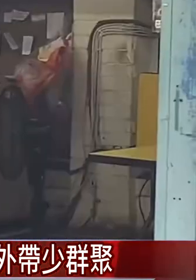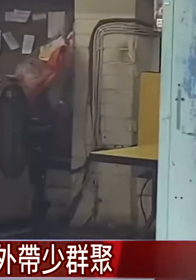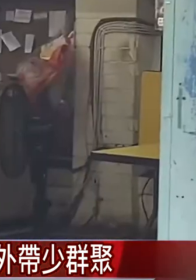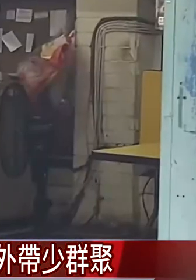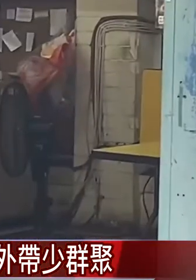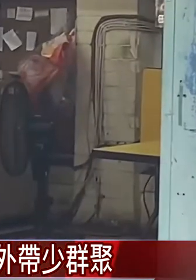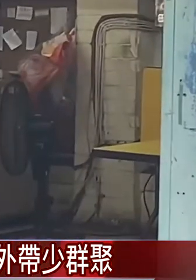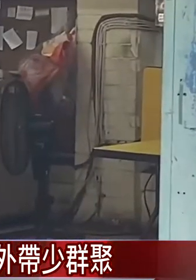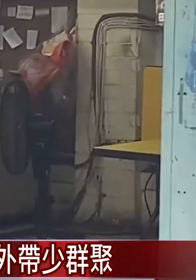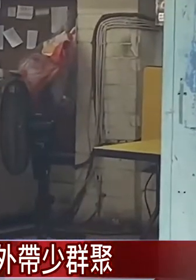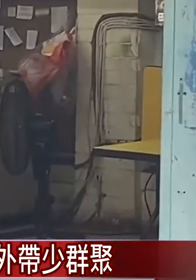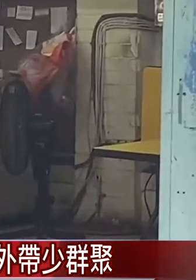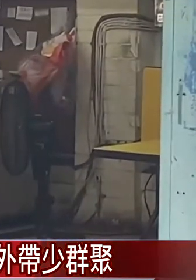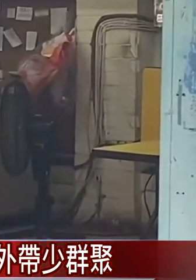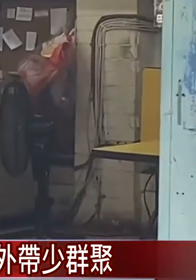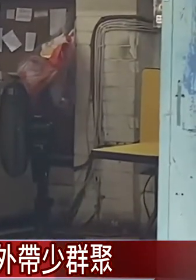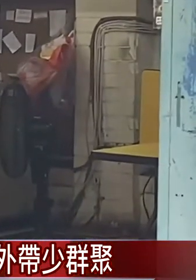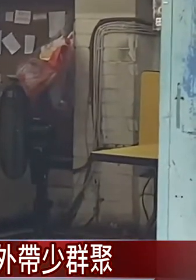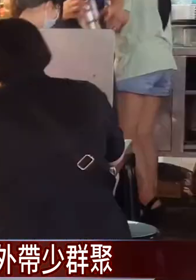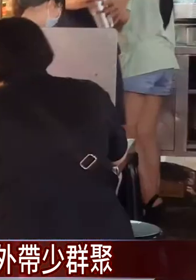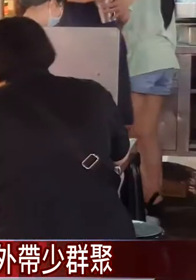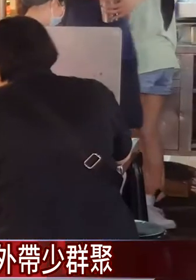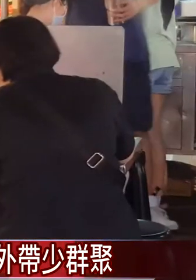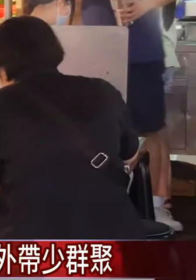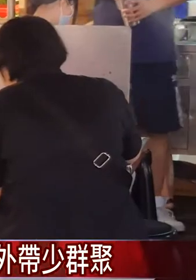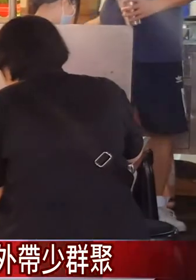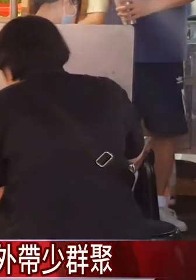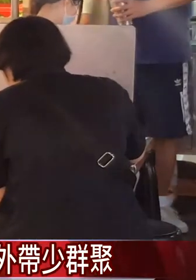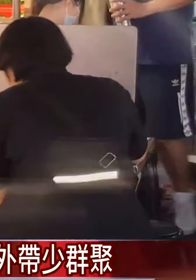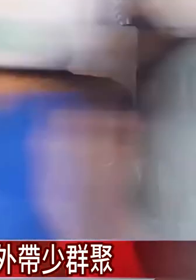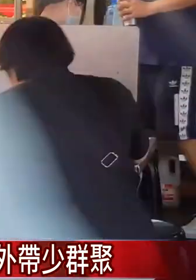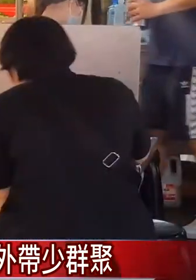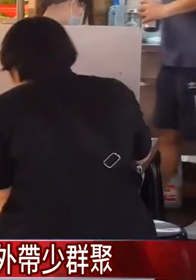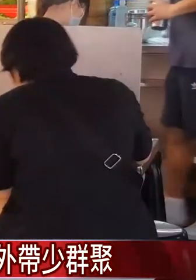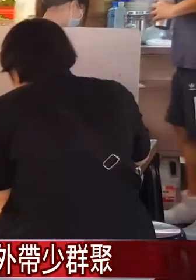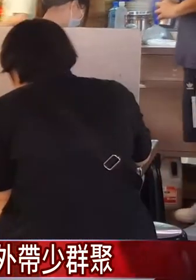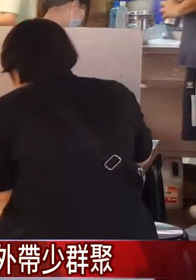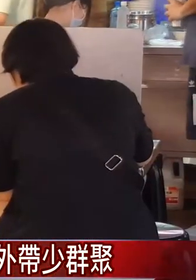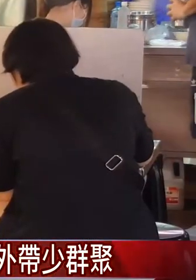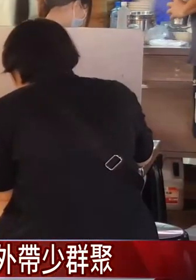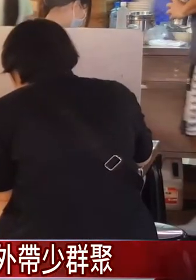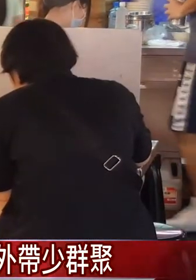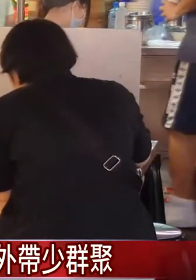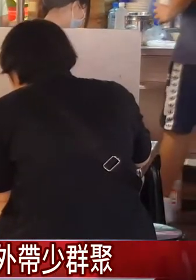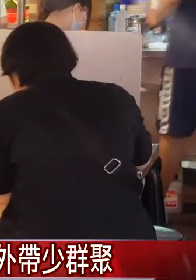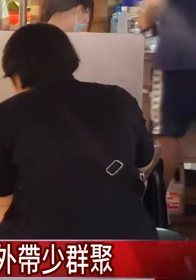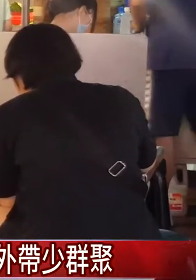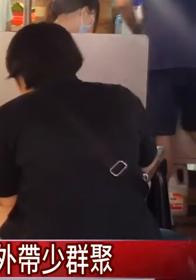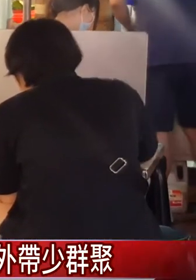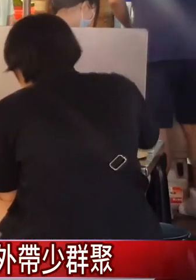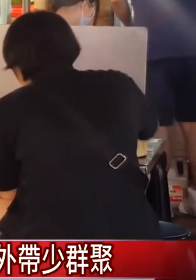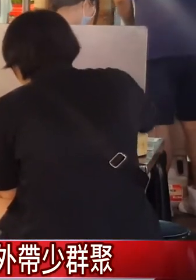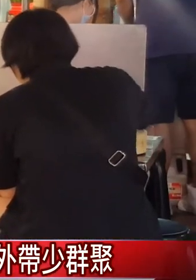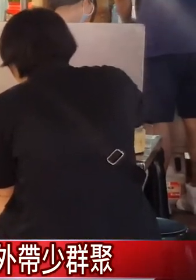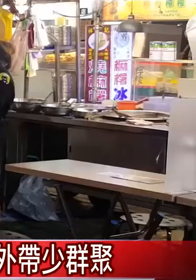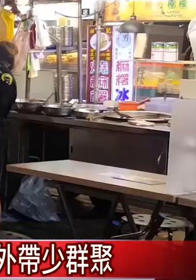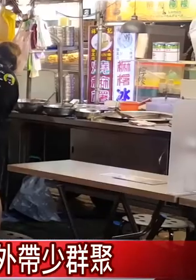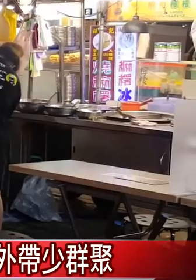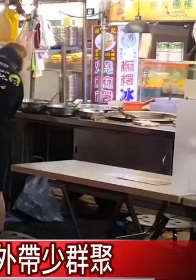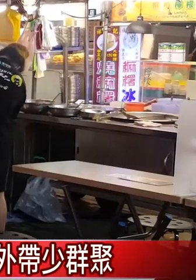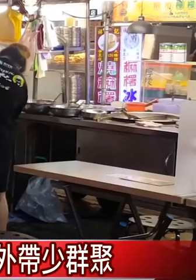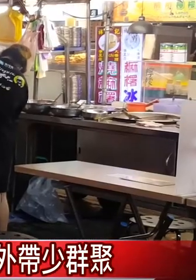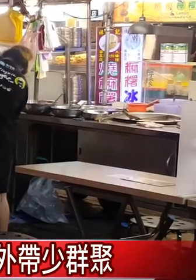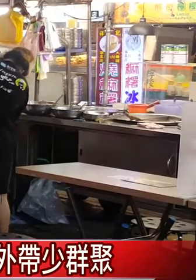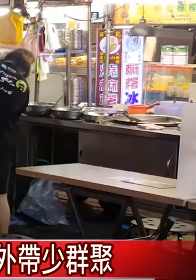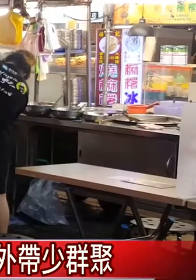情跟经济当中取一个平衡。他说我们最后结论是这样的，目前台北市没